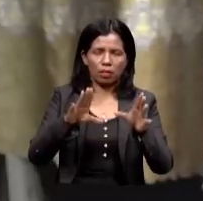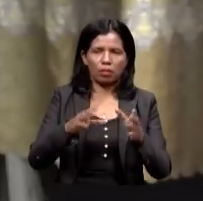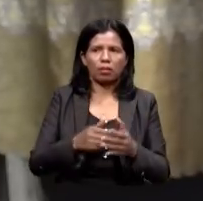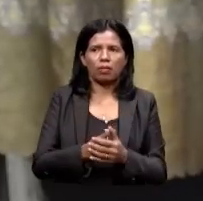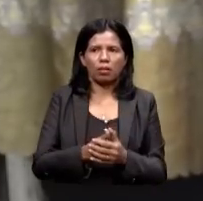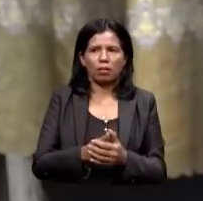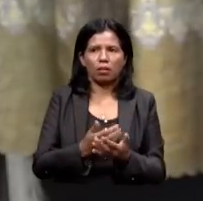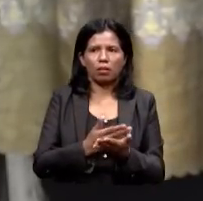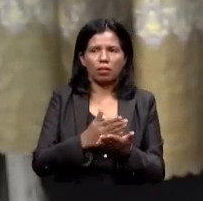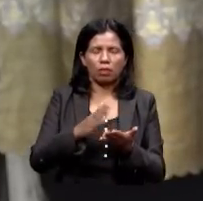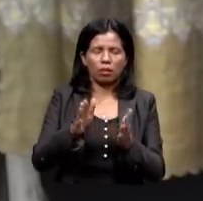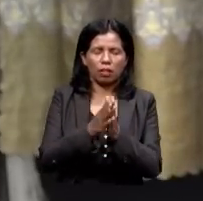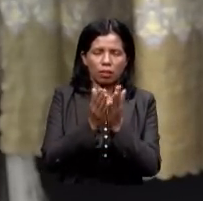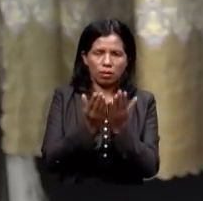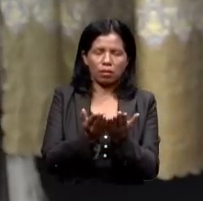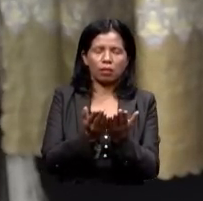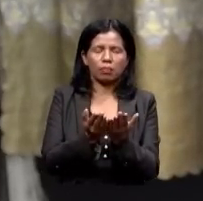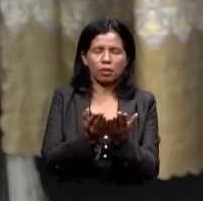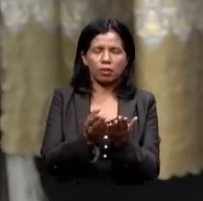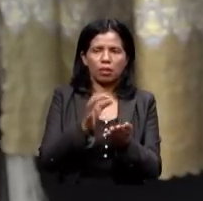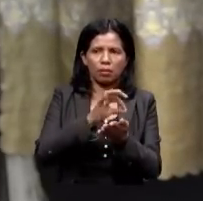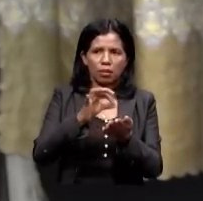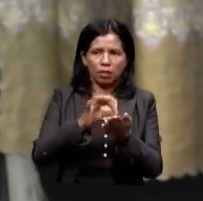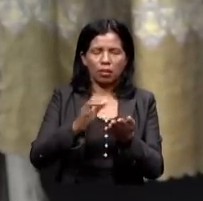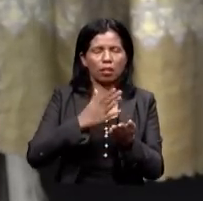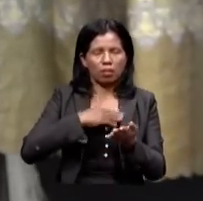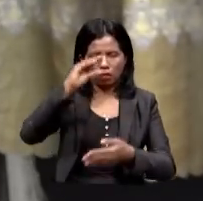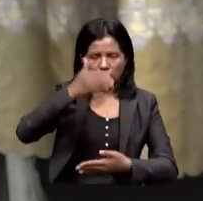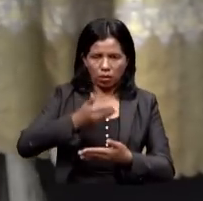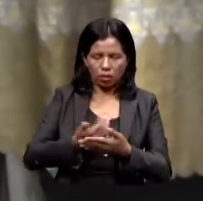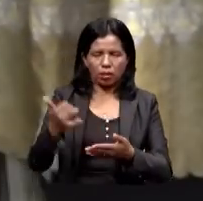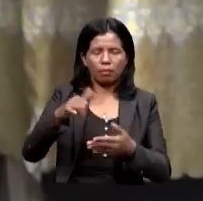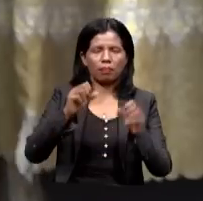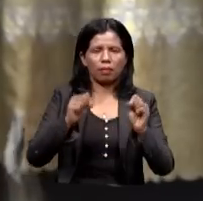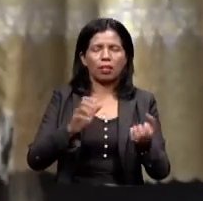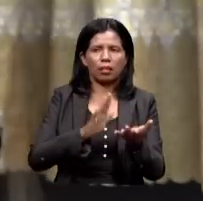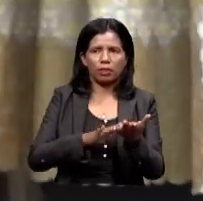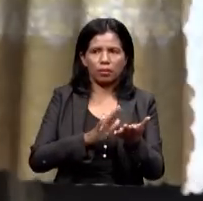Hola wan surat la pizera, perhanu ansira beli sekolah.